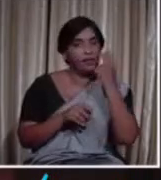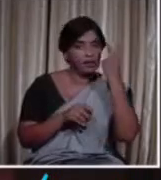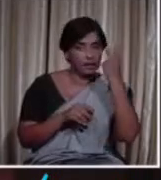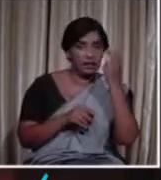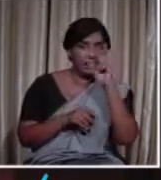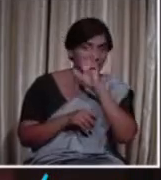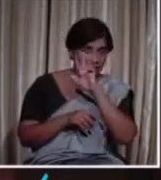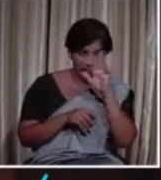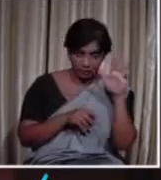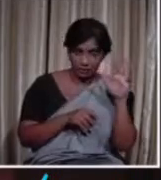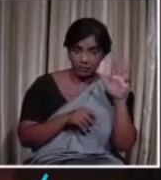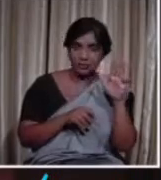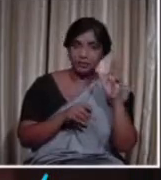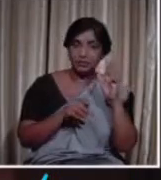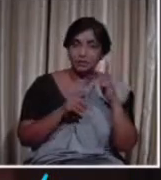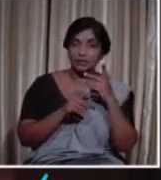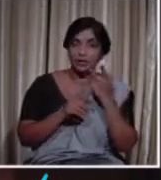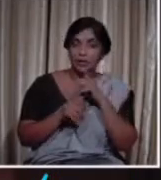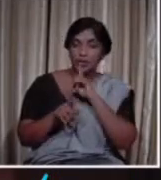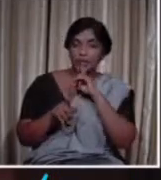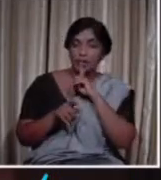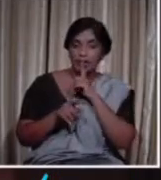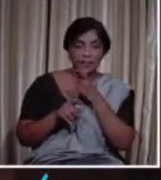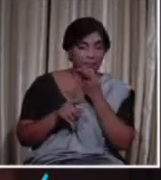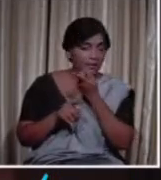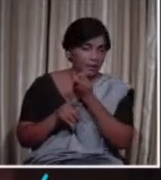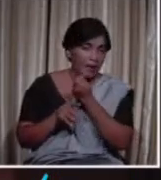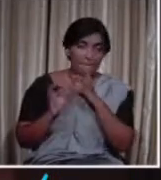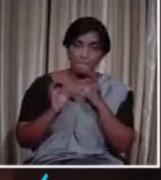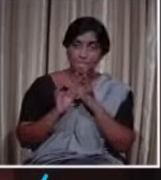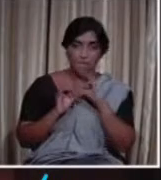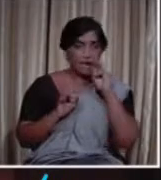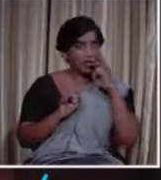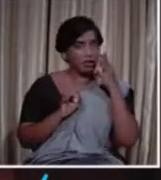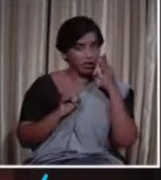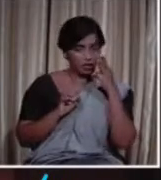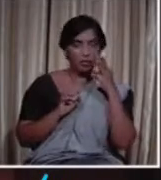2019 ප්‍රාග්ධනය තිබුණා බිලියන 300ක්.